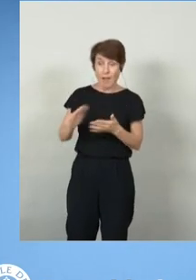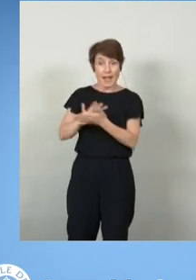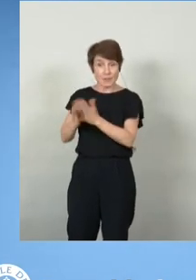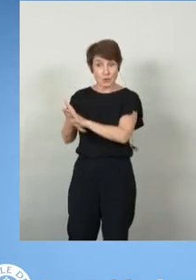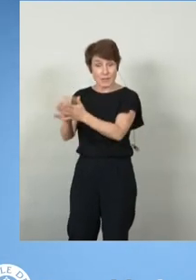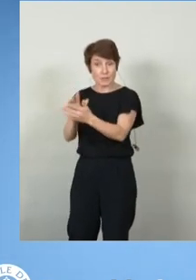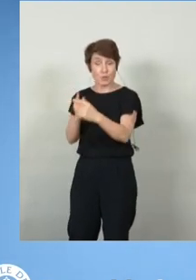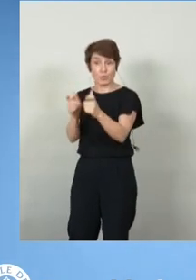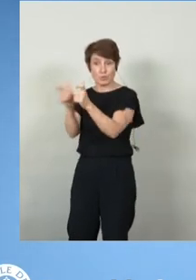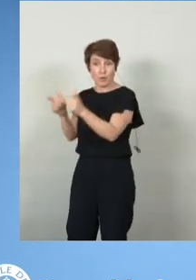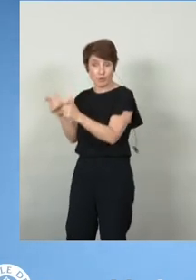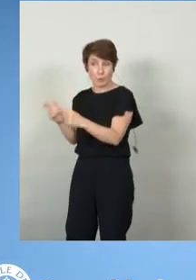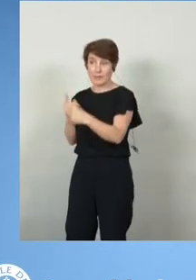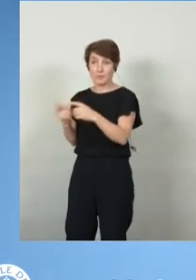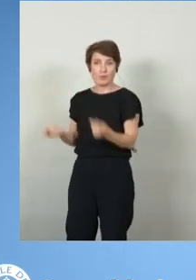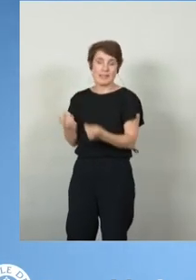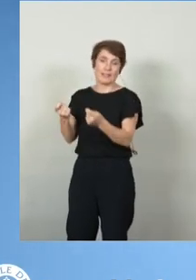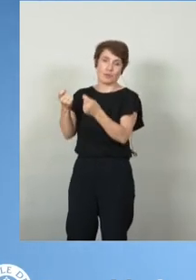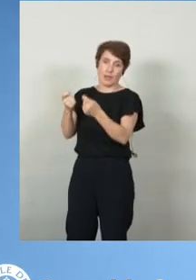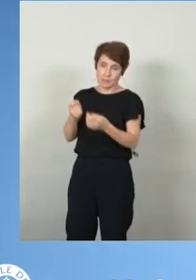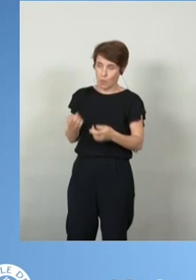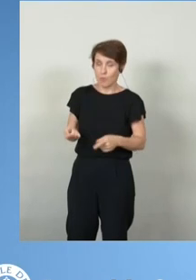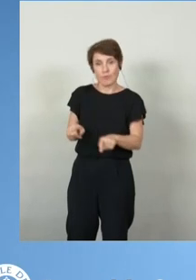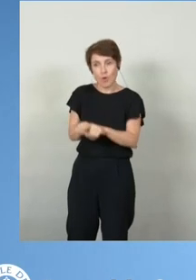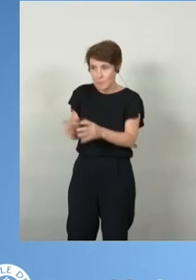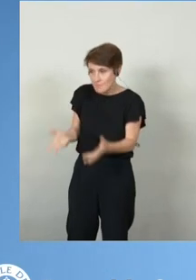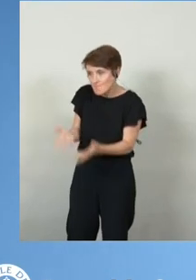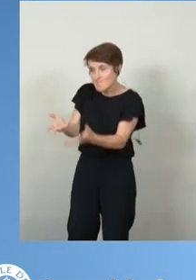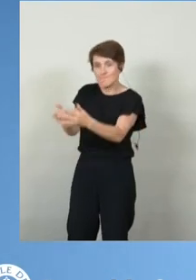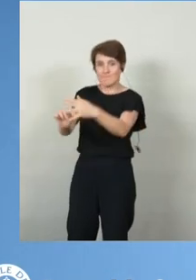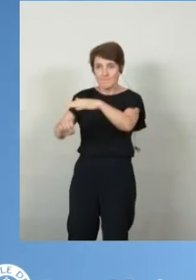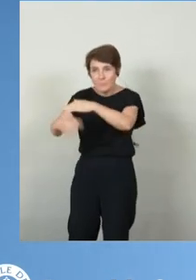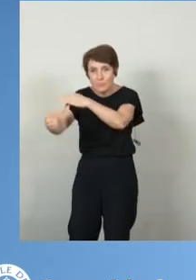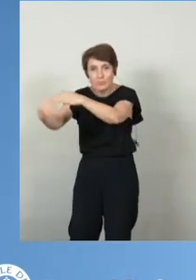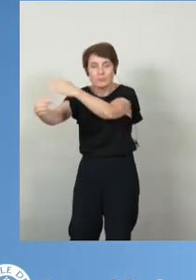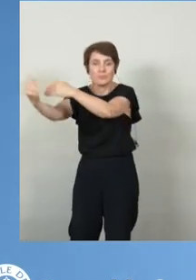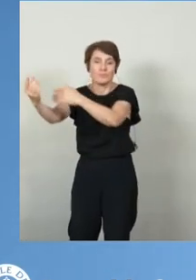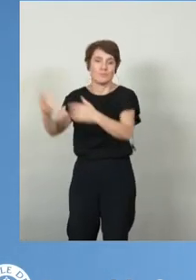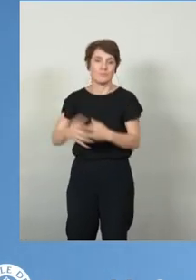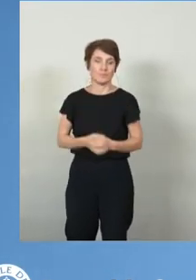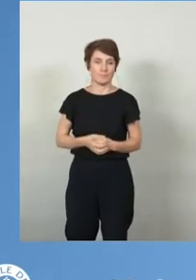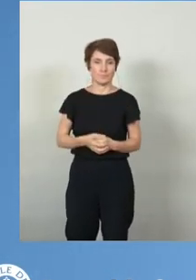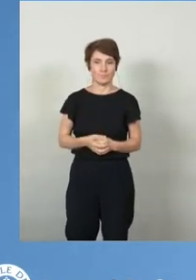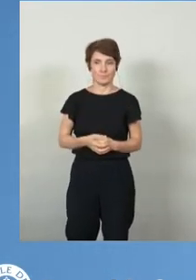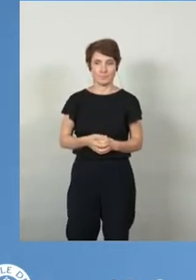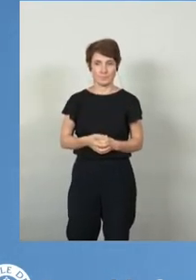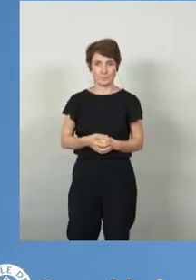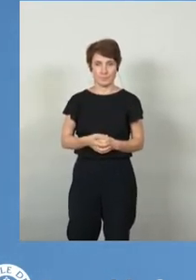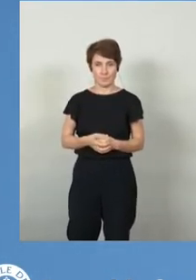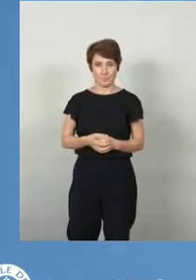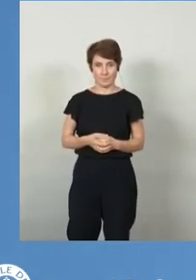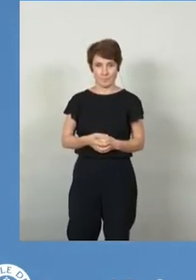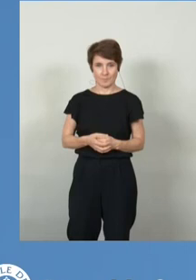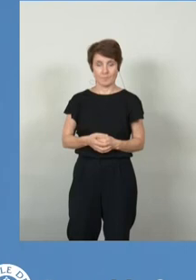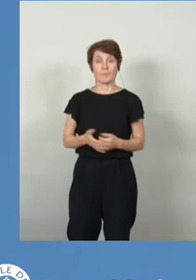écoute pouce vert éducation qui ont été indispensables pour plus de 40% des projets financés du